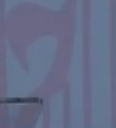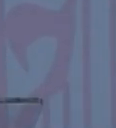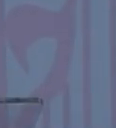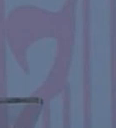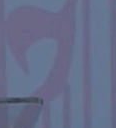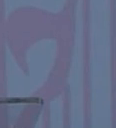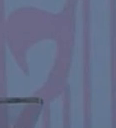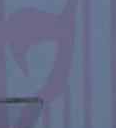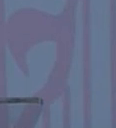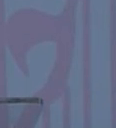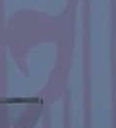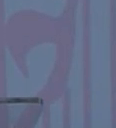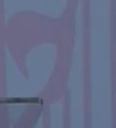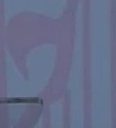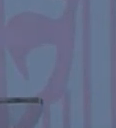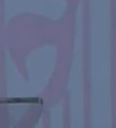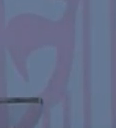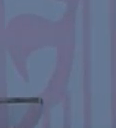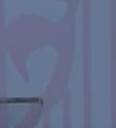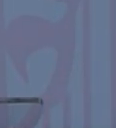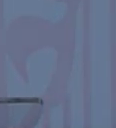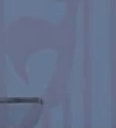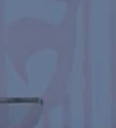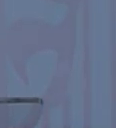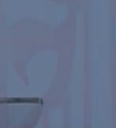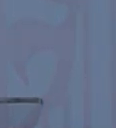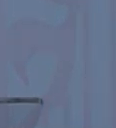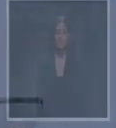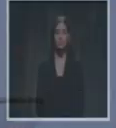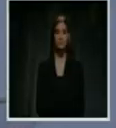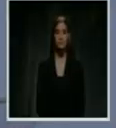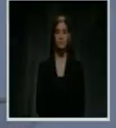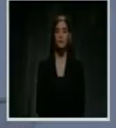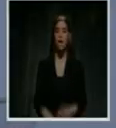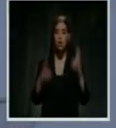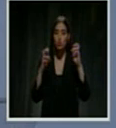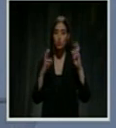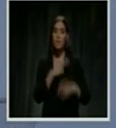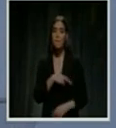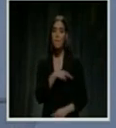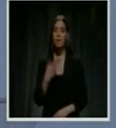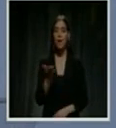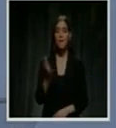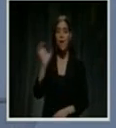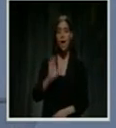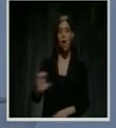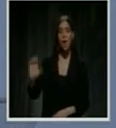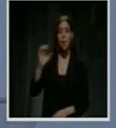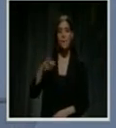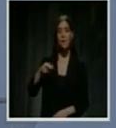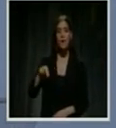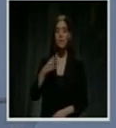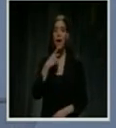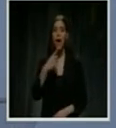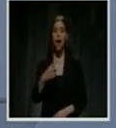Dr. Grech, l-MPs nazjonalisti ġu kritikati, il-Partit Laburista anke matul din il-kampanja għal li l-MPs tal-Partit Nazjonalista, l-Europarlamentari